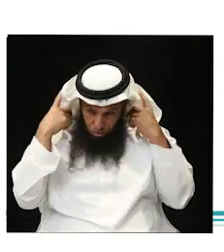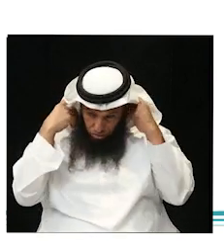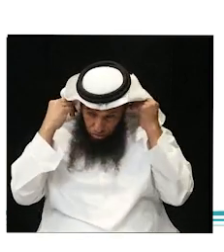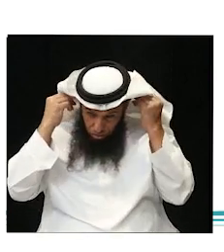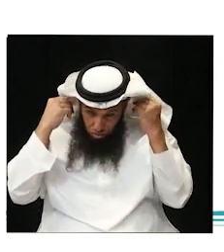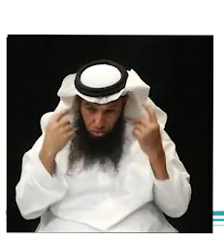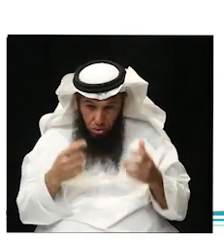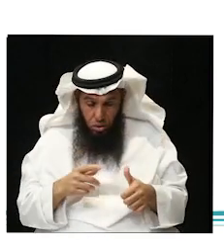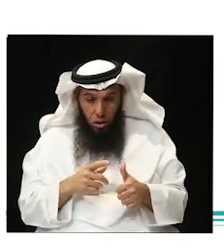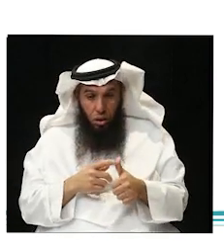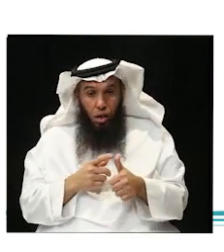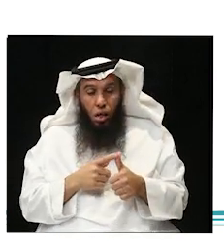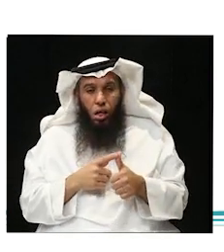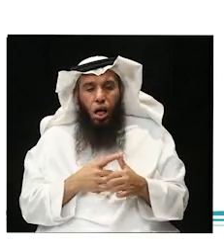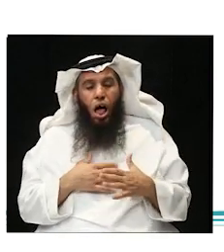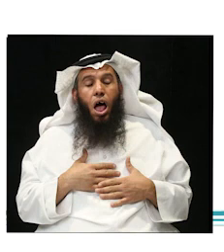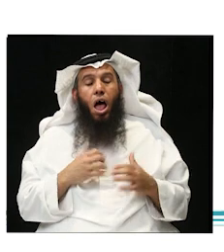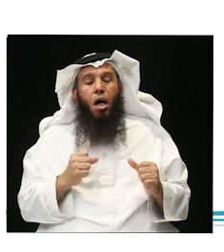في صفحة